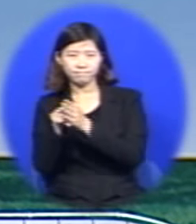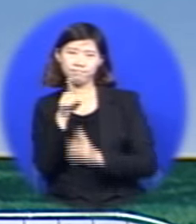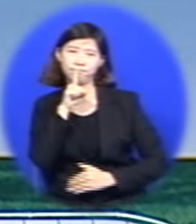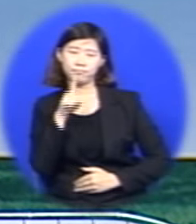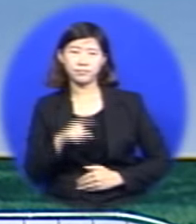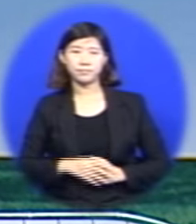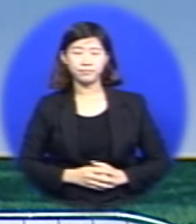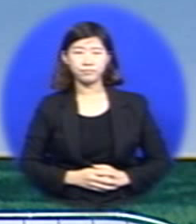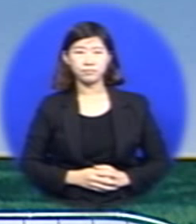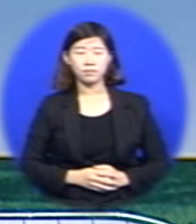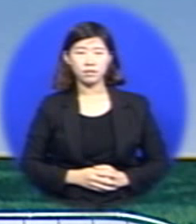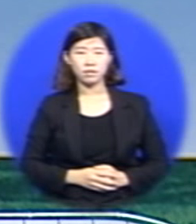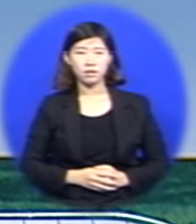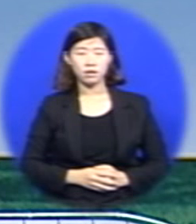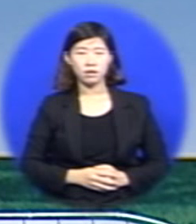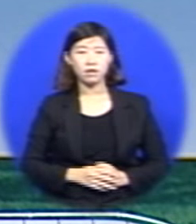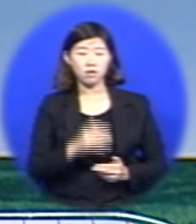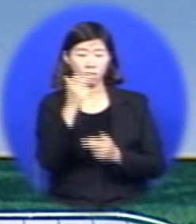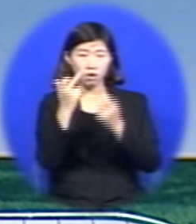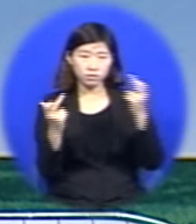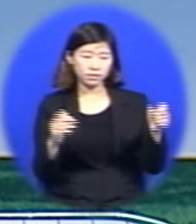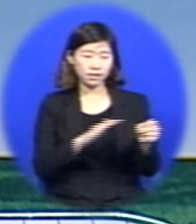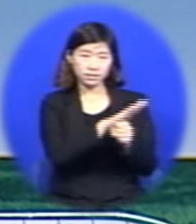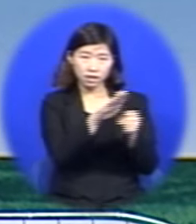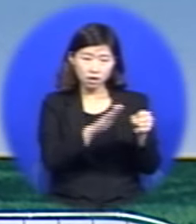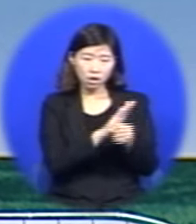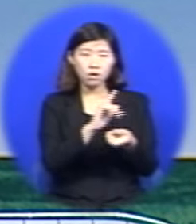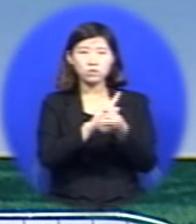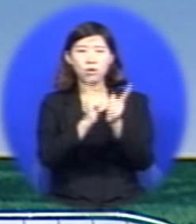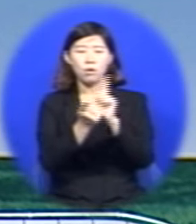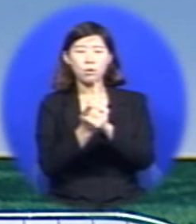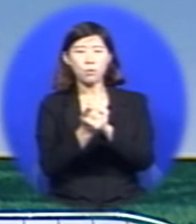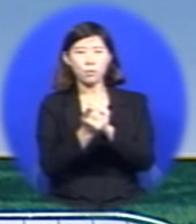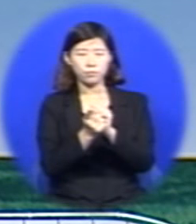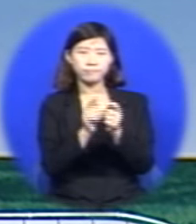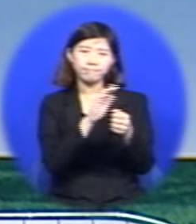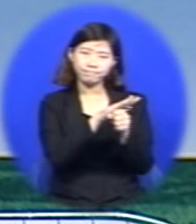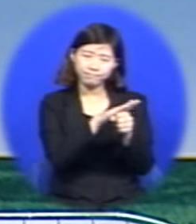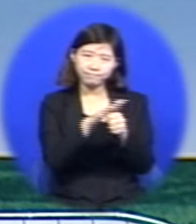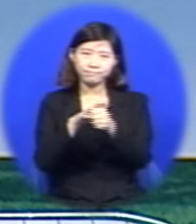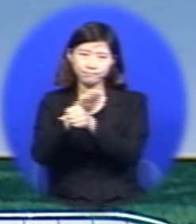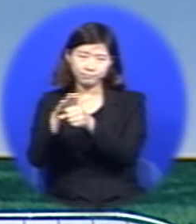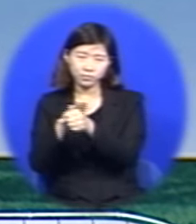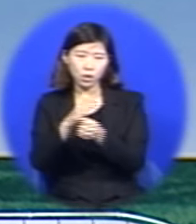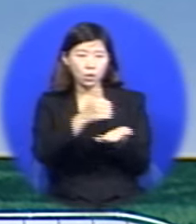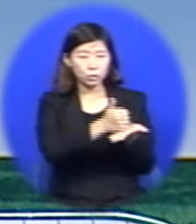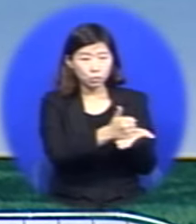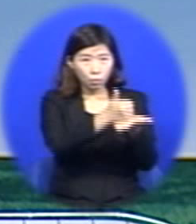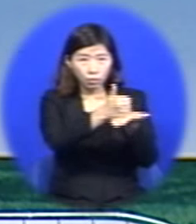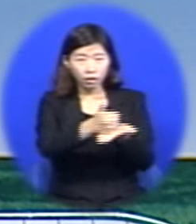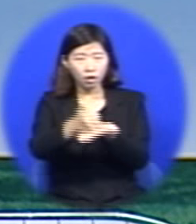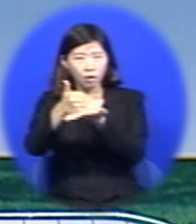합니다. 형제의 사랑으로 서로 다정하게 대하며 존경하기를 서로 먼저 하십시오.